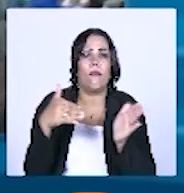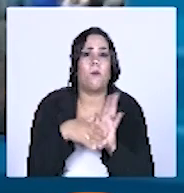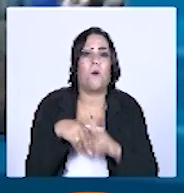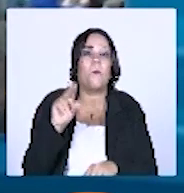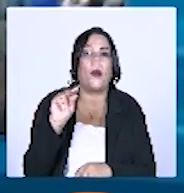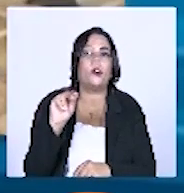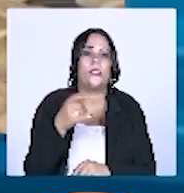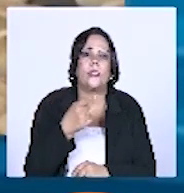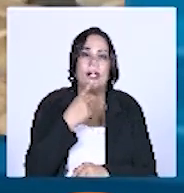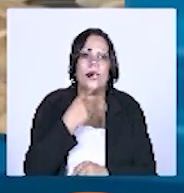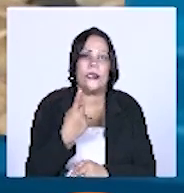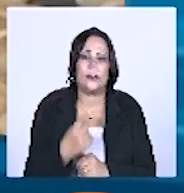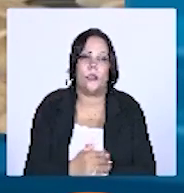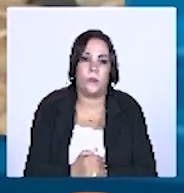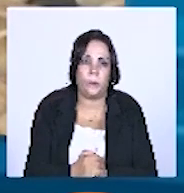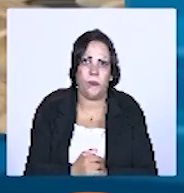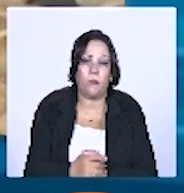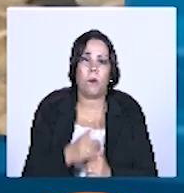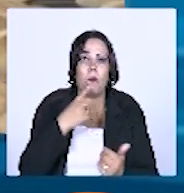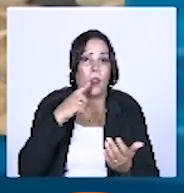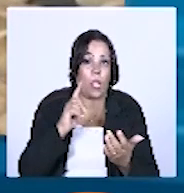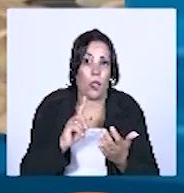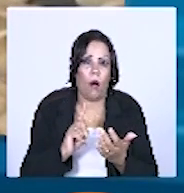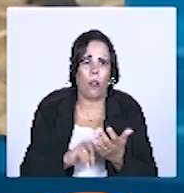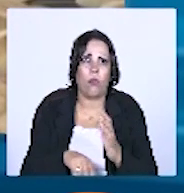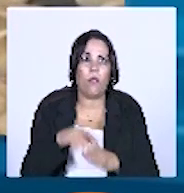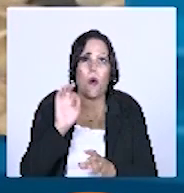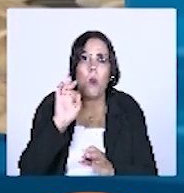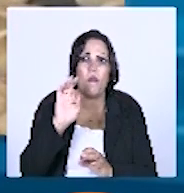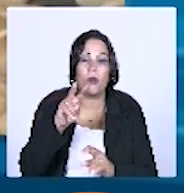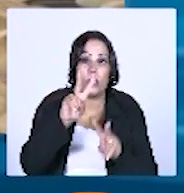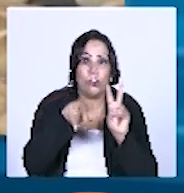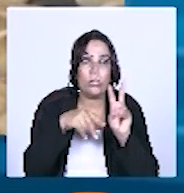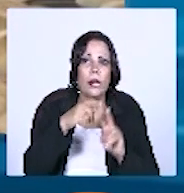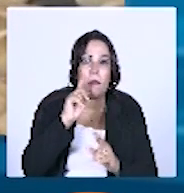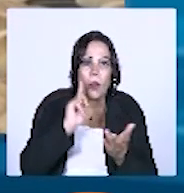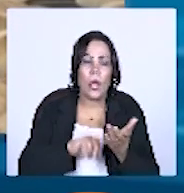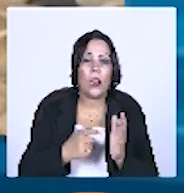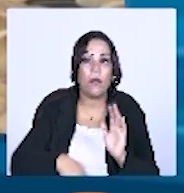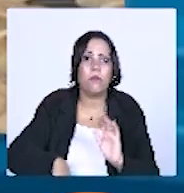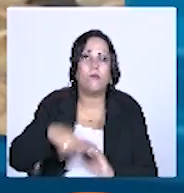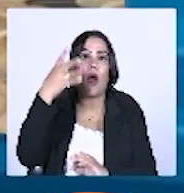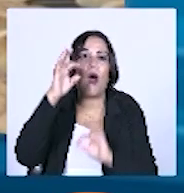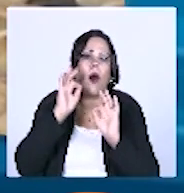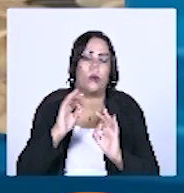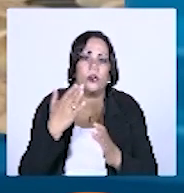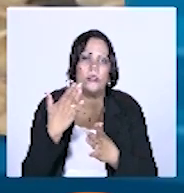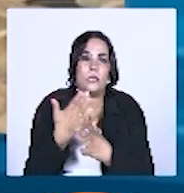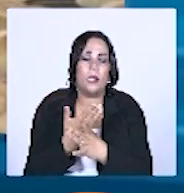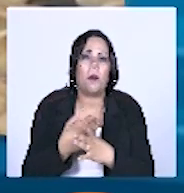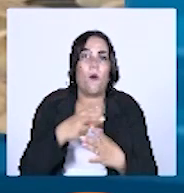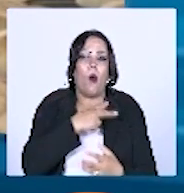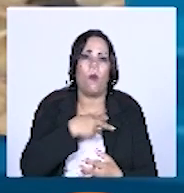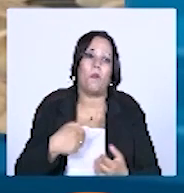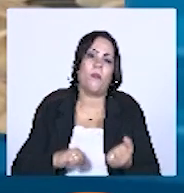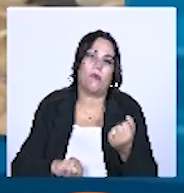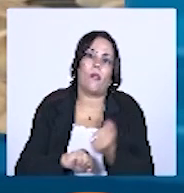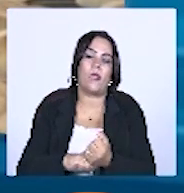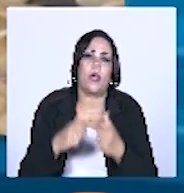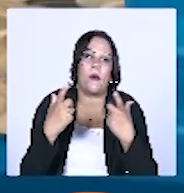قرش لكن في الواقع ان ثمنه اكثر من كده يعني لا تزال الحكومه بتدعم رغيف